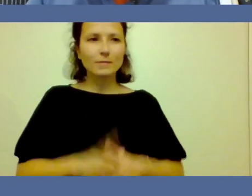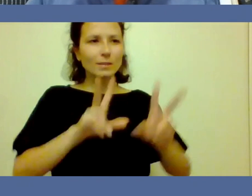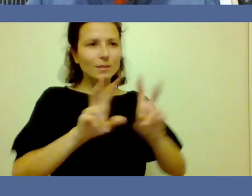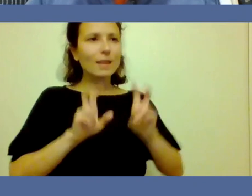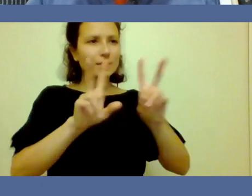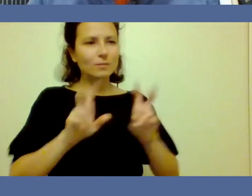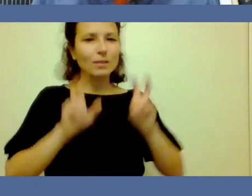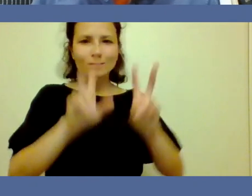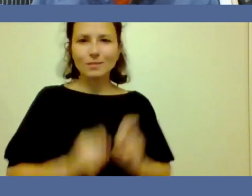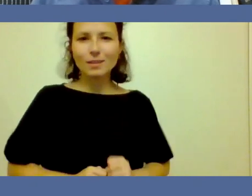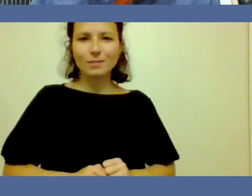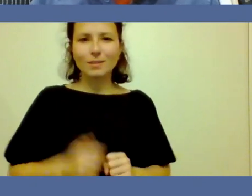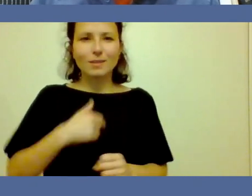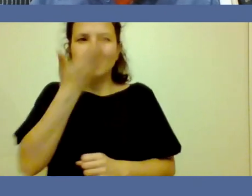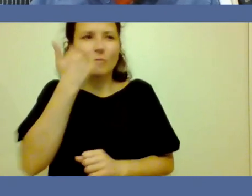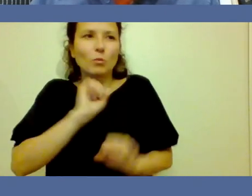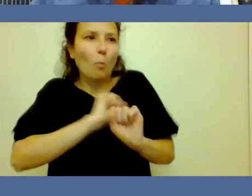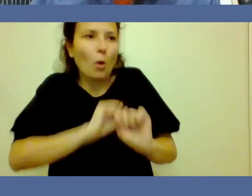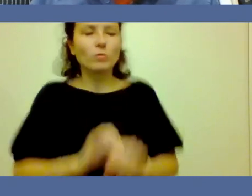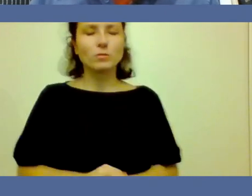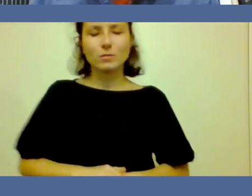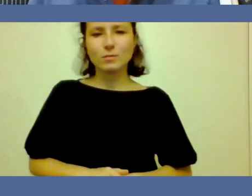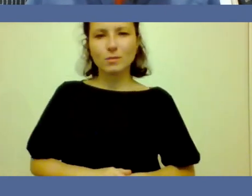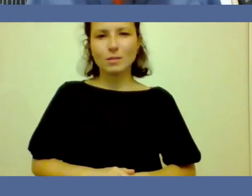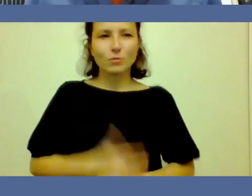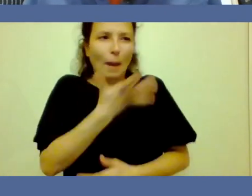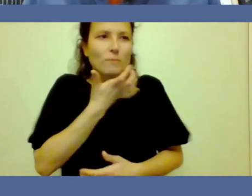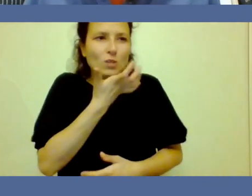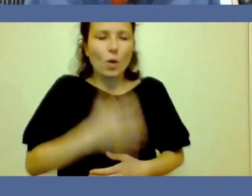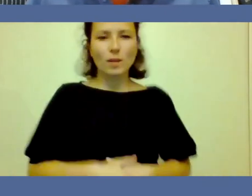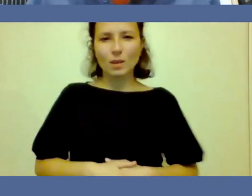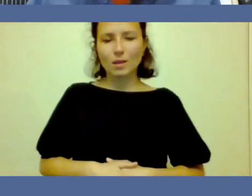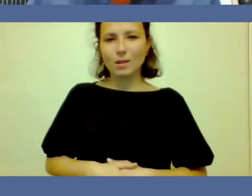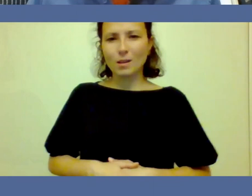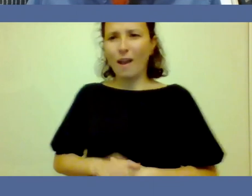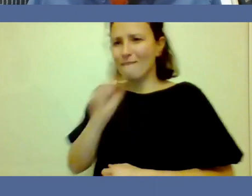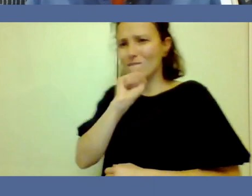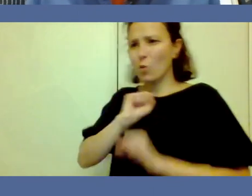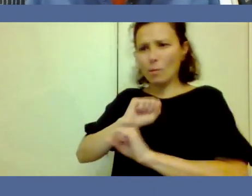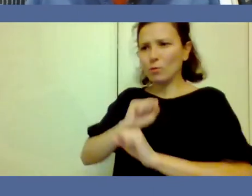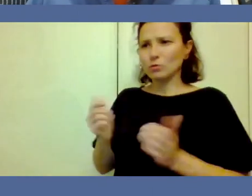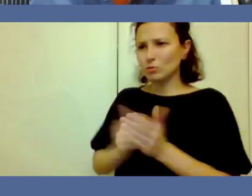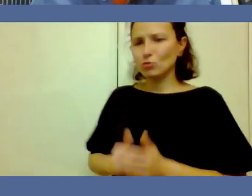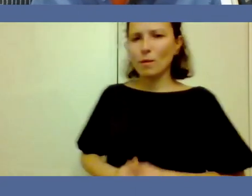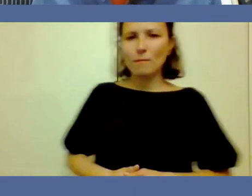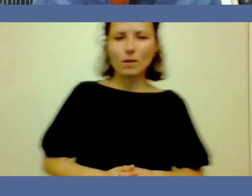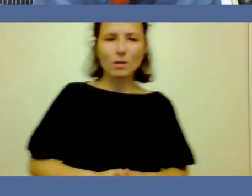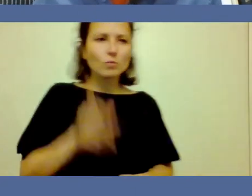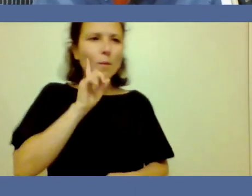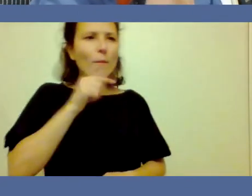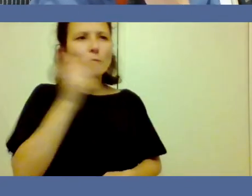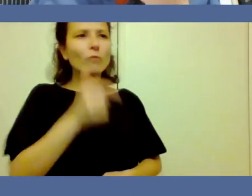Cytaty, ja nie wiem nawet, jak tutaj się bronić. Przesłuchanie to jest. Ale w ogóle pani się nie musi bronić. Może pan powinien pracować w